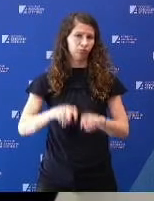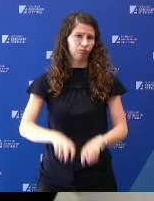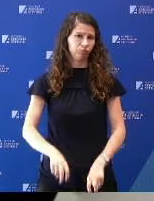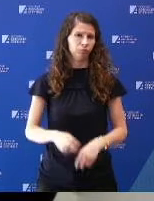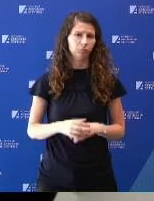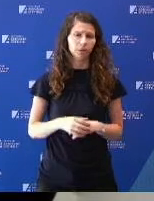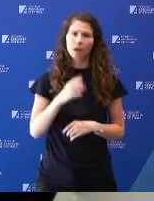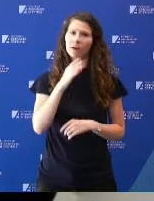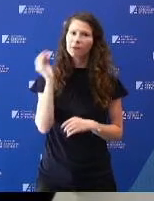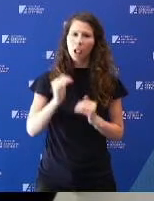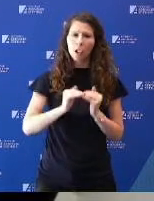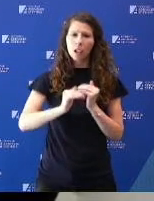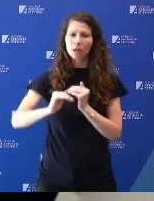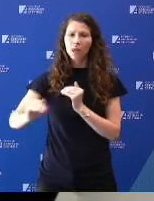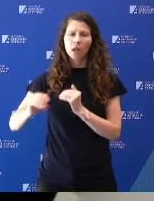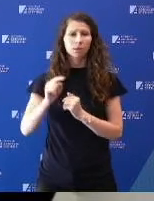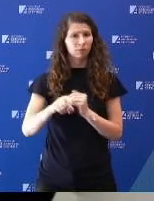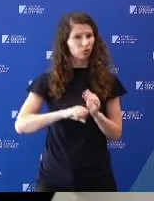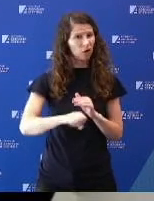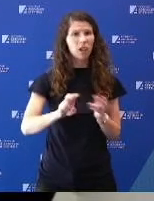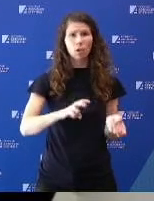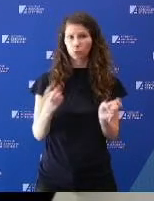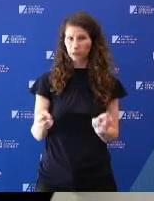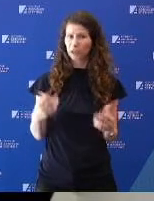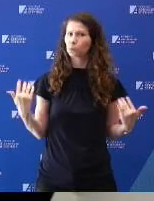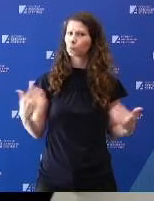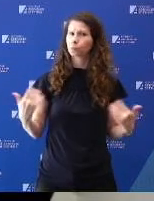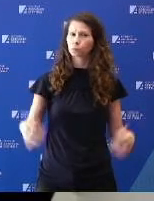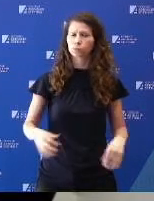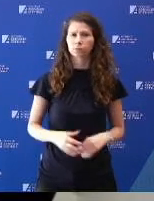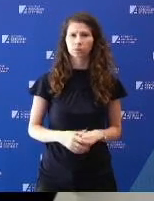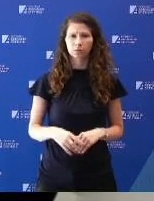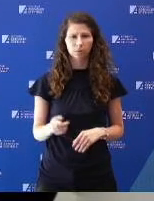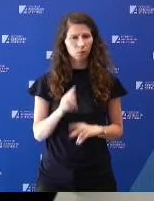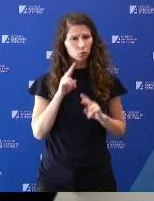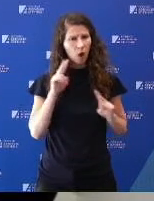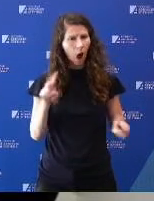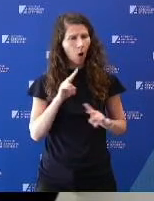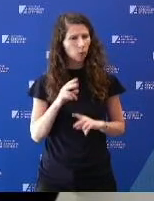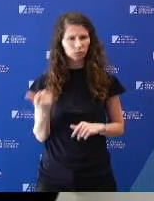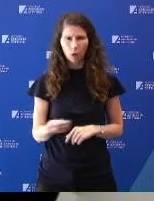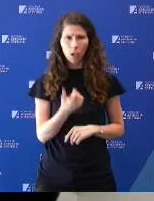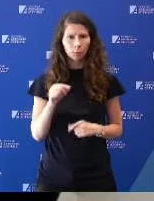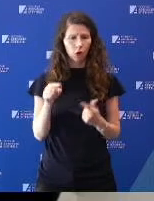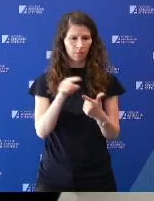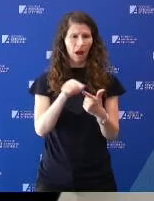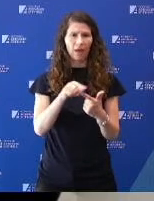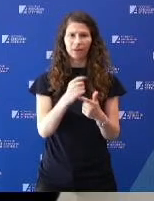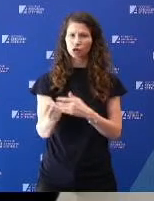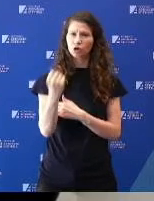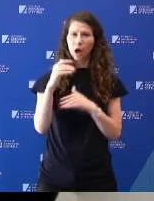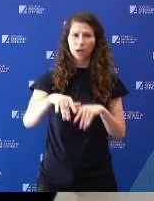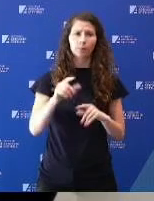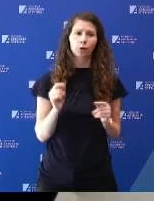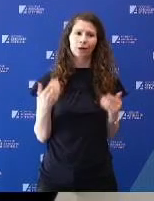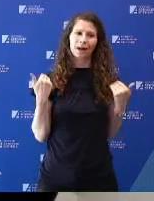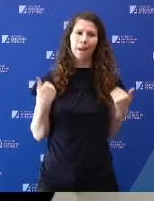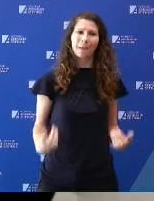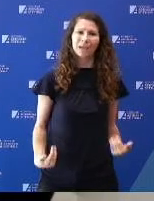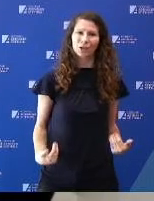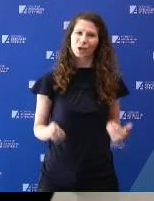dann realisiert. Wenn wir also sagen, wir haben diese 2 Stärken, diese menschliche Ingenuität,